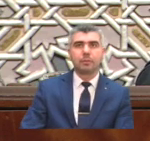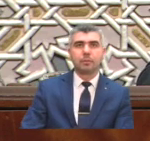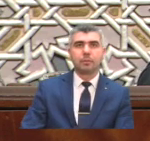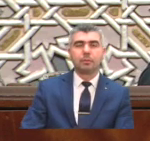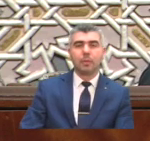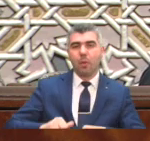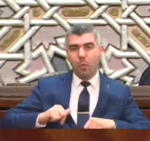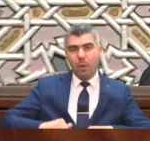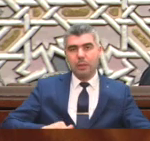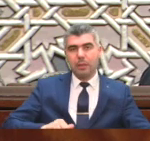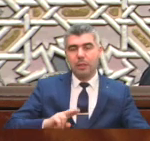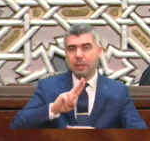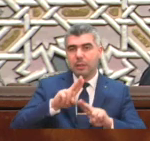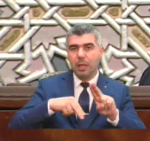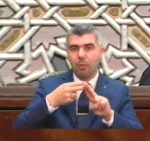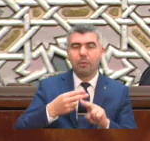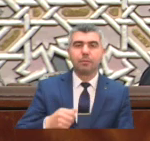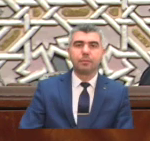تفضلي السيده الوزيره.